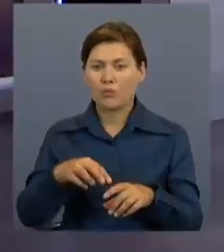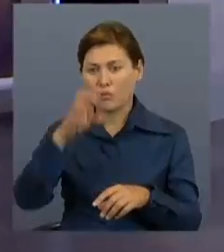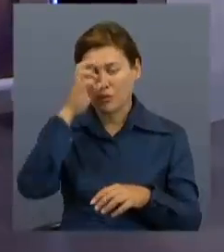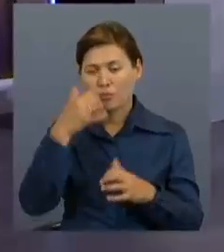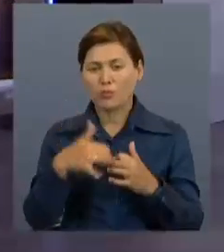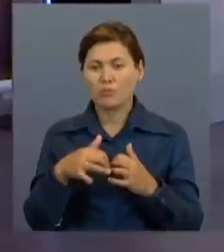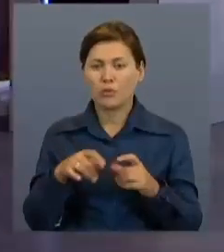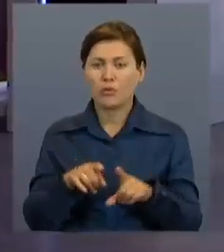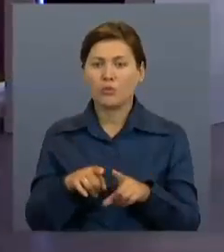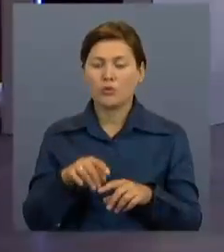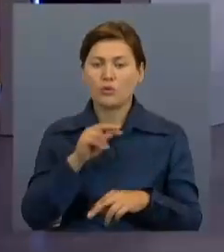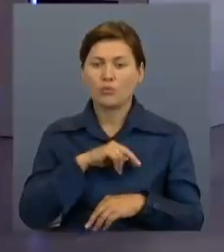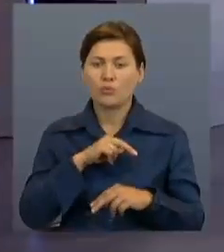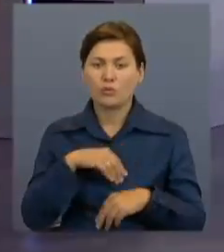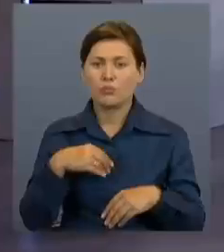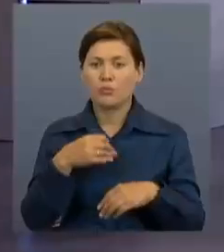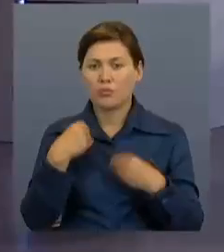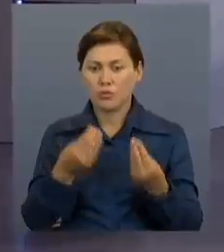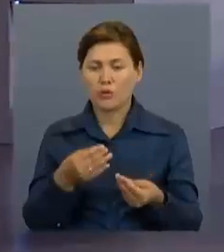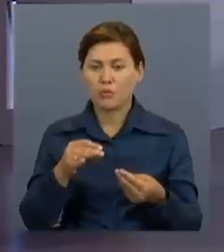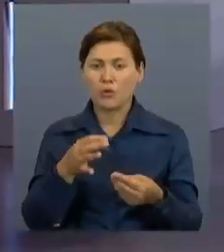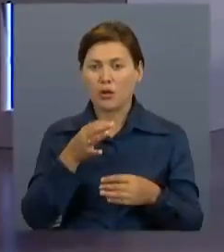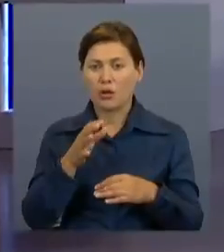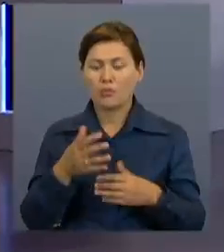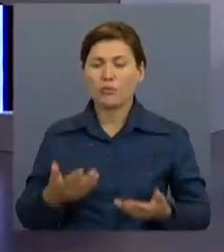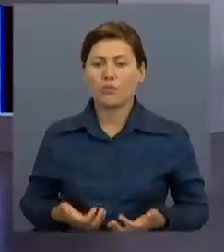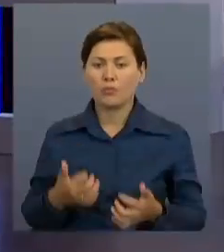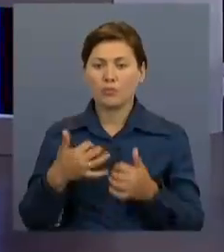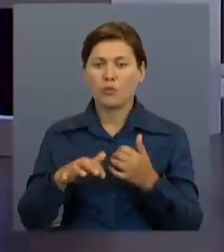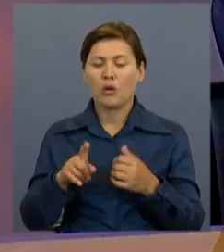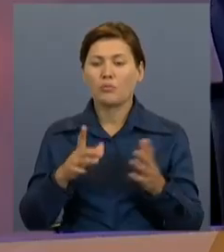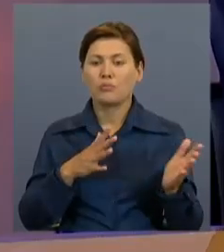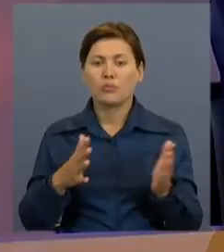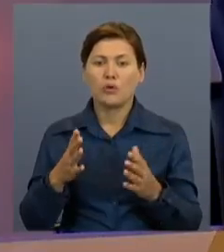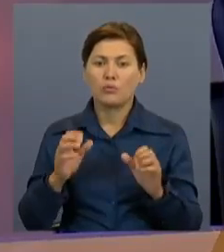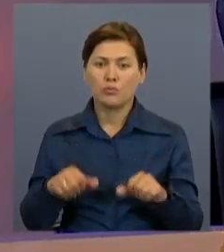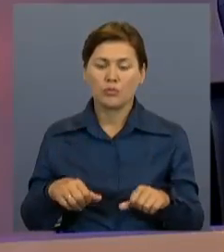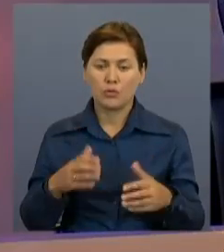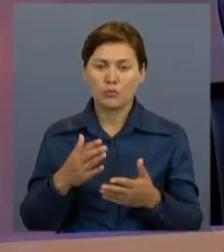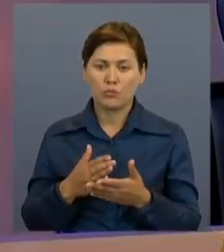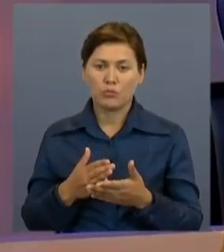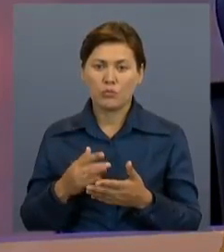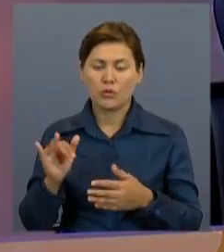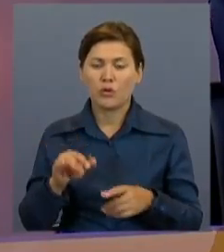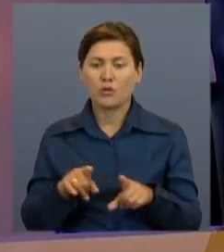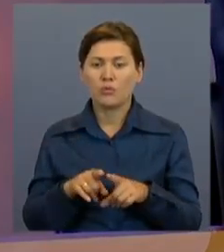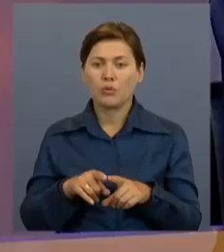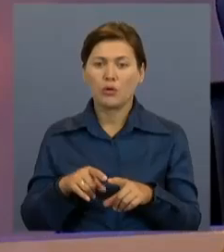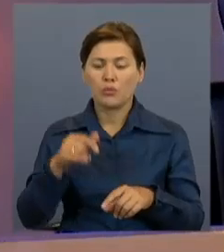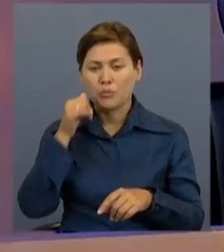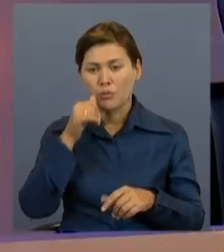мемлекеттің арасындағы, жұмыс берушінің арасындағы және тұрғындарымыздың арасындағы қалыптастыруға мүмкіндік аламыз. Бұл деген